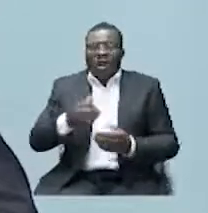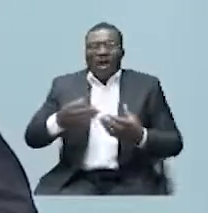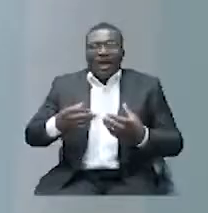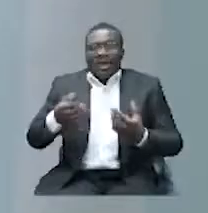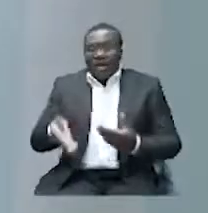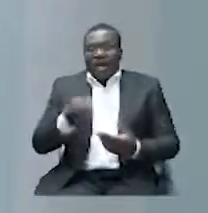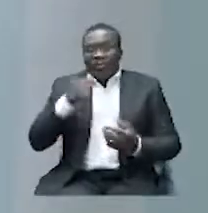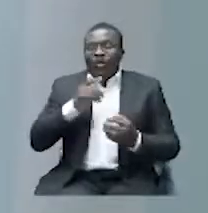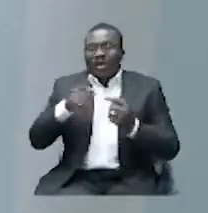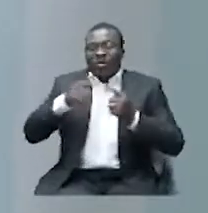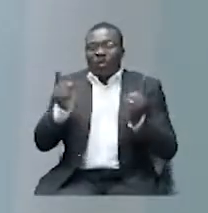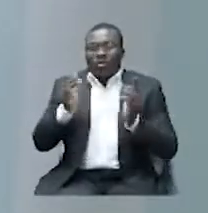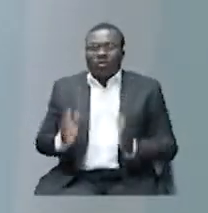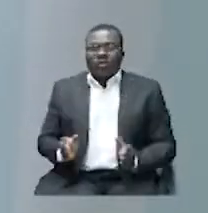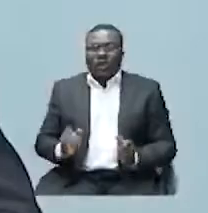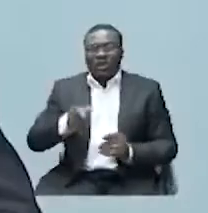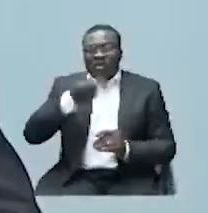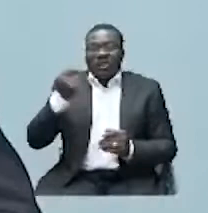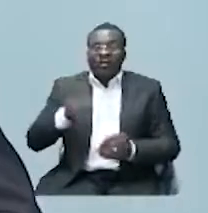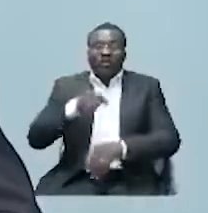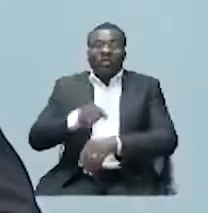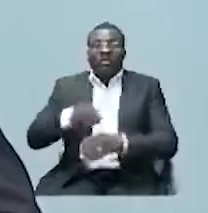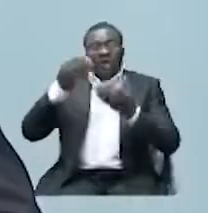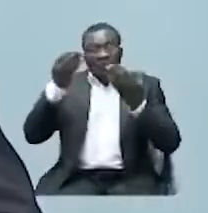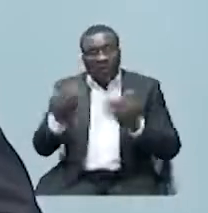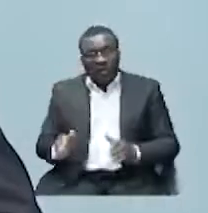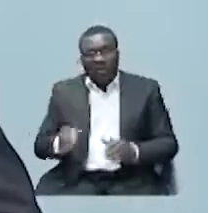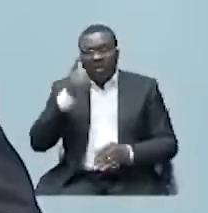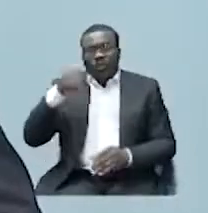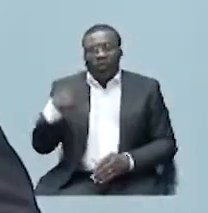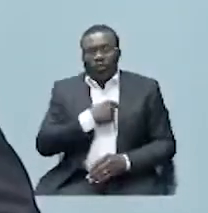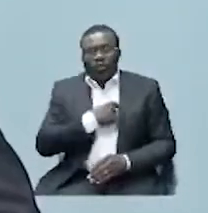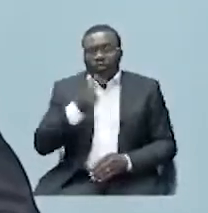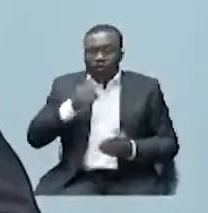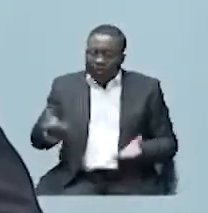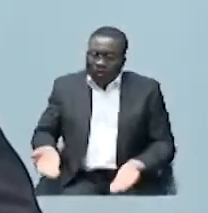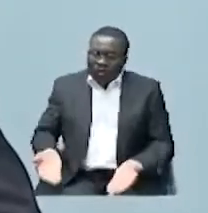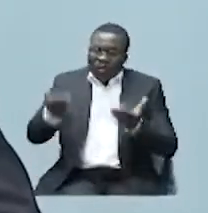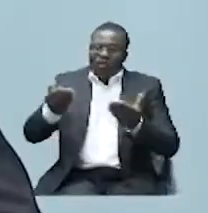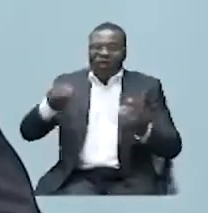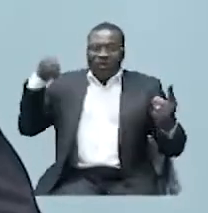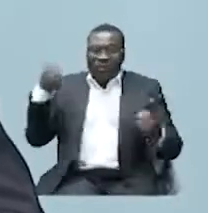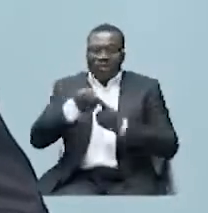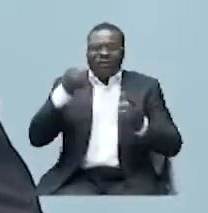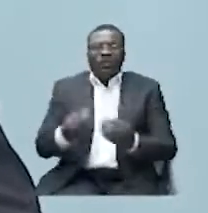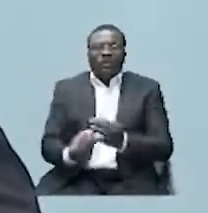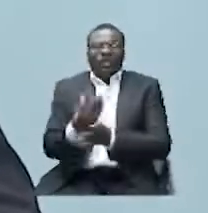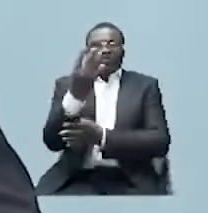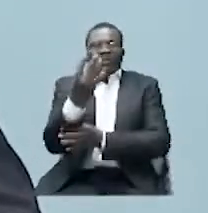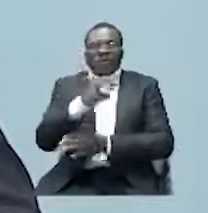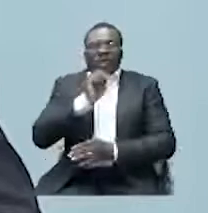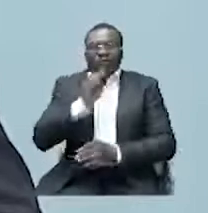opposant parce que le régime est fini. Pour nous, il convient de relever le défi du développement. Je suis dans la